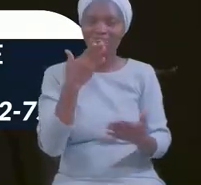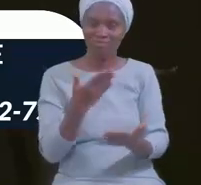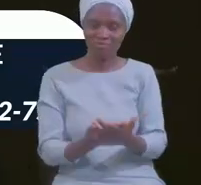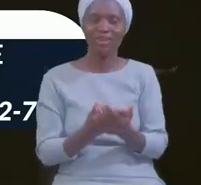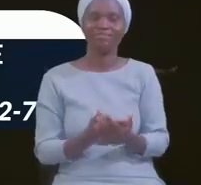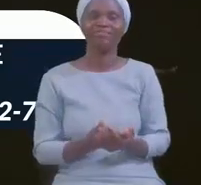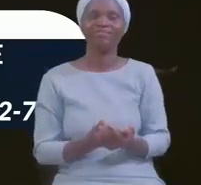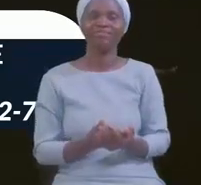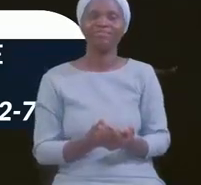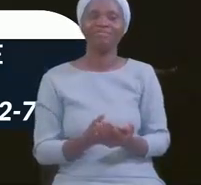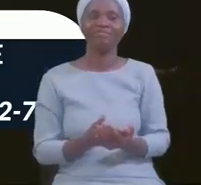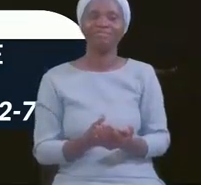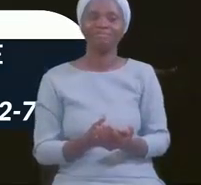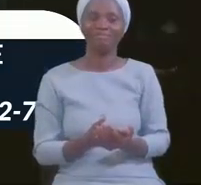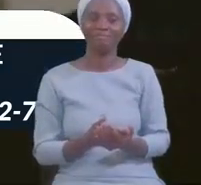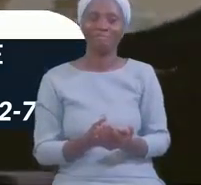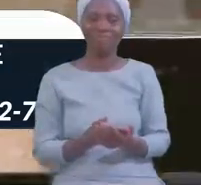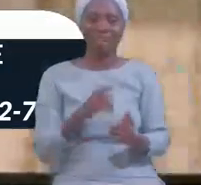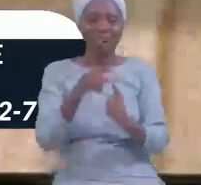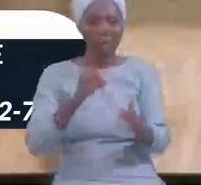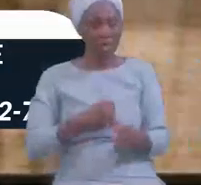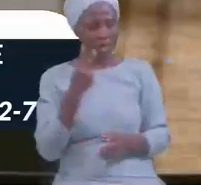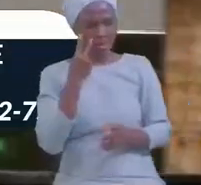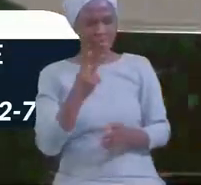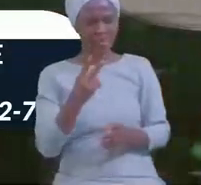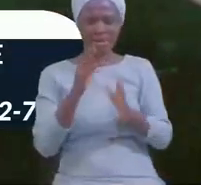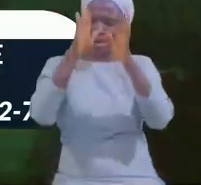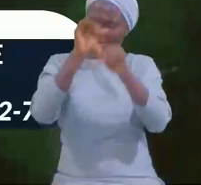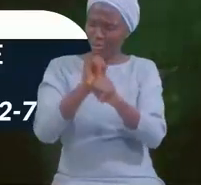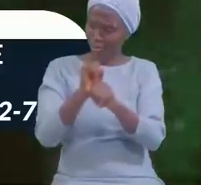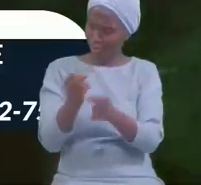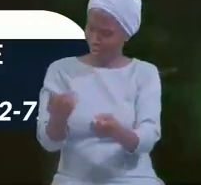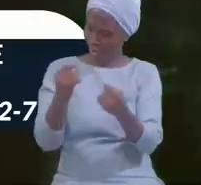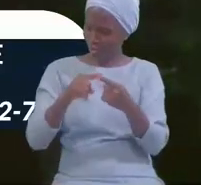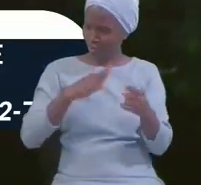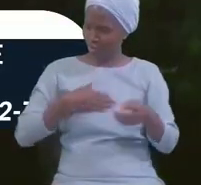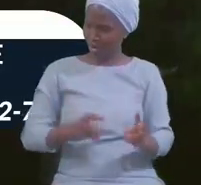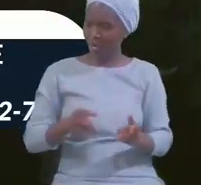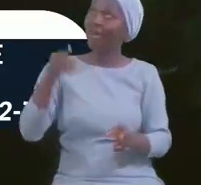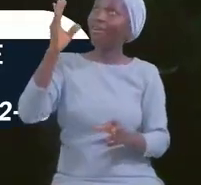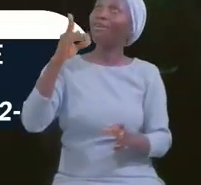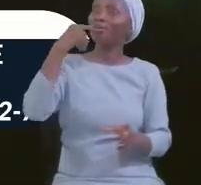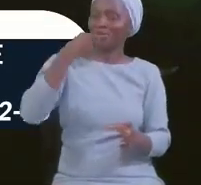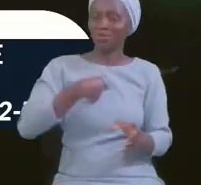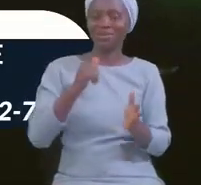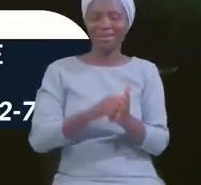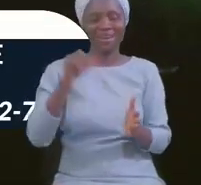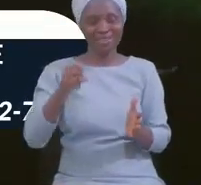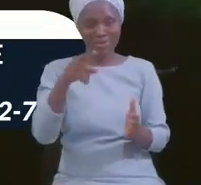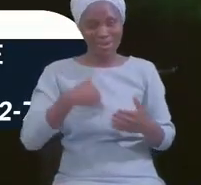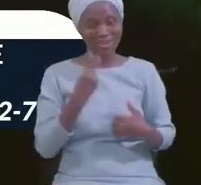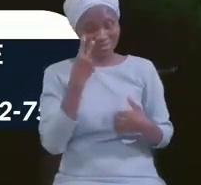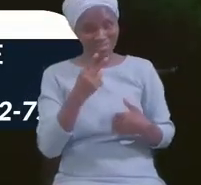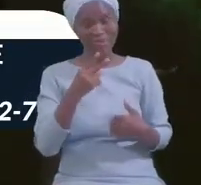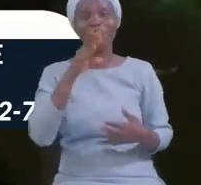bien vu. Quand je vois un miracle devant moi, Dieu me dit, tu as bien vu. Quand